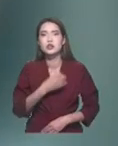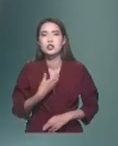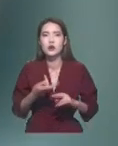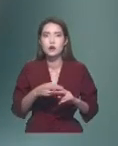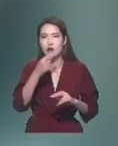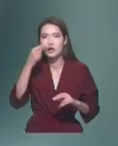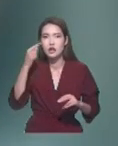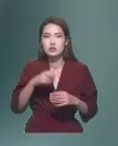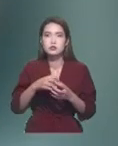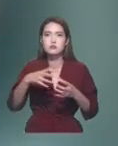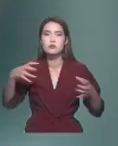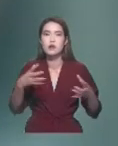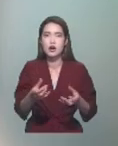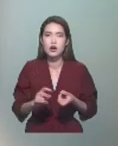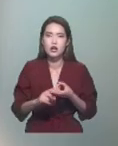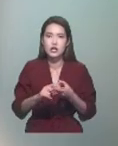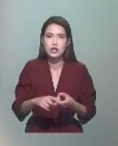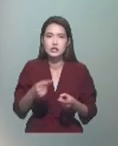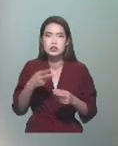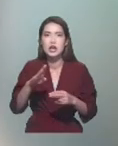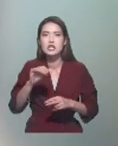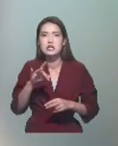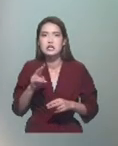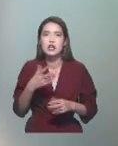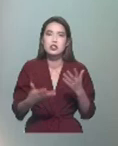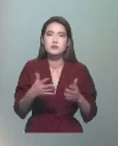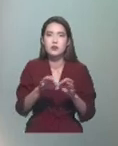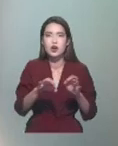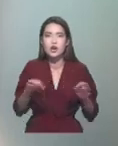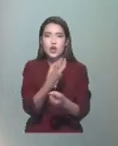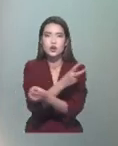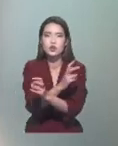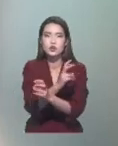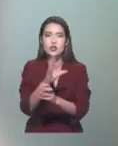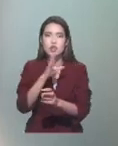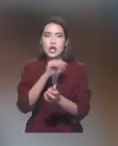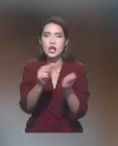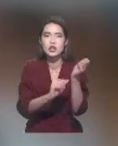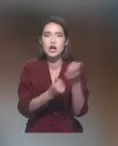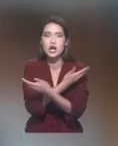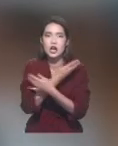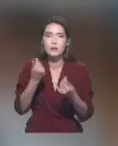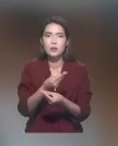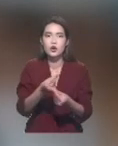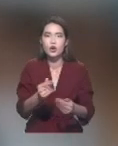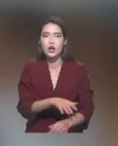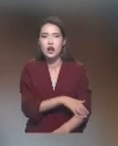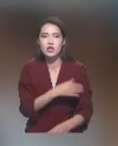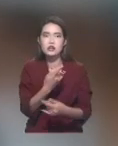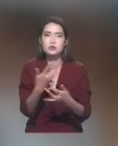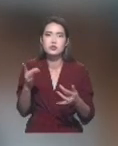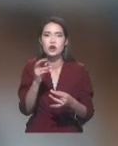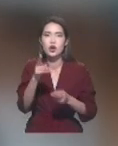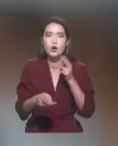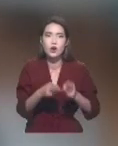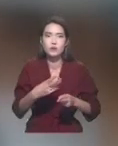осыған дейін ісіктер алынған соң жақ сүйекке титан құрылғы немесе қабырға сүйегі салынатын. Тамырсыз болғандықтан жазылу ұзақ немесе бірнеше рет ота